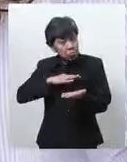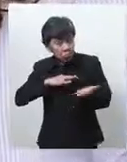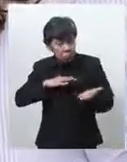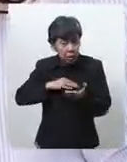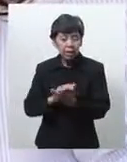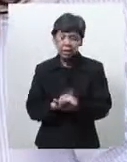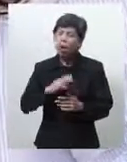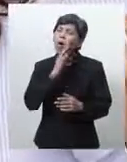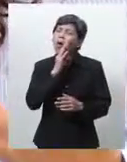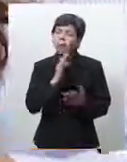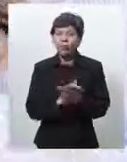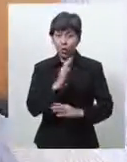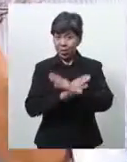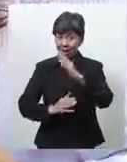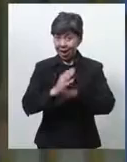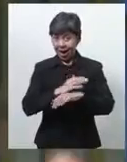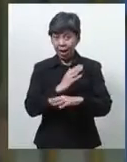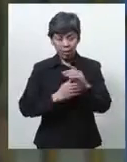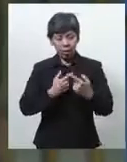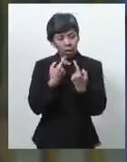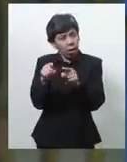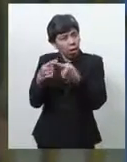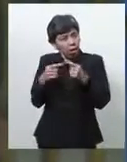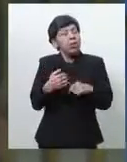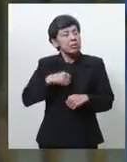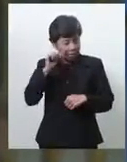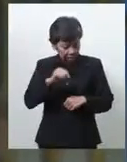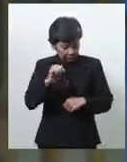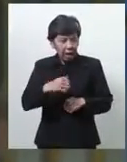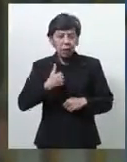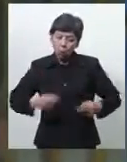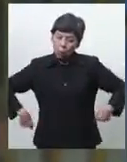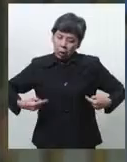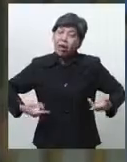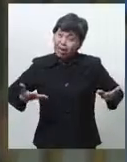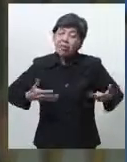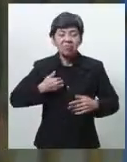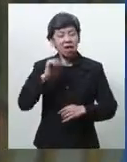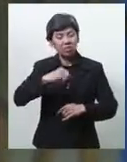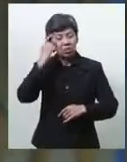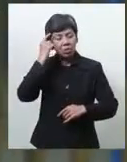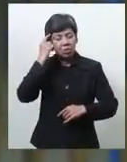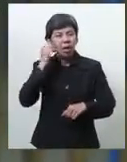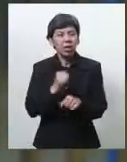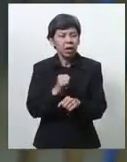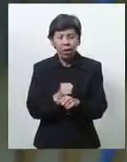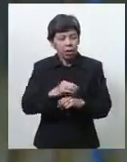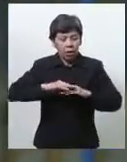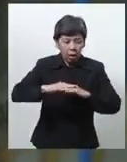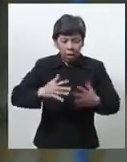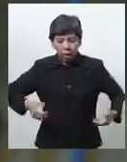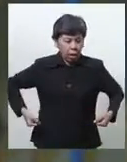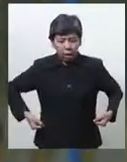สถานที่ สมมติว่าคนพิการก็มีความพิการที่แตกต่างกัน ใช่ครับอย่างเช่นรถวีลแชร์รถอะไรอย่างนี้ใช่ไหมครับบางทีเขาอาจจะไม่อำนวยสถานที่เ